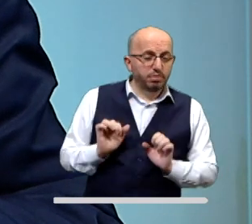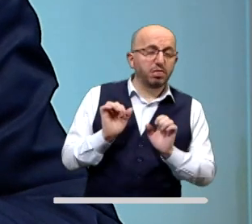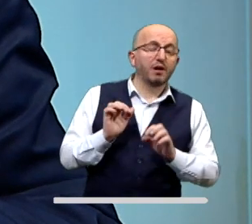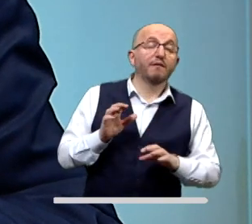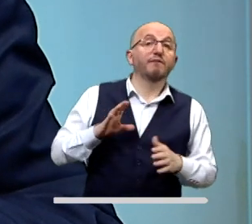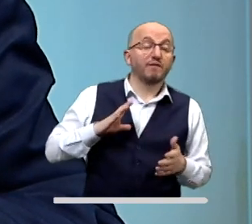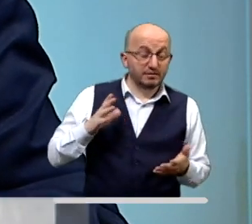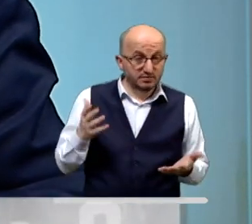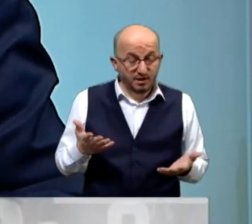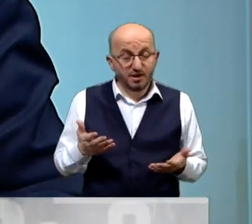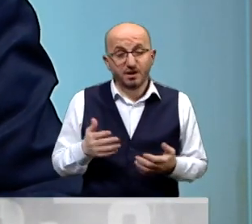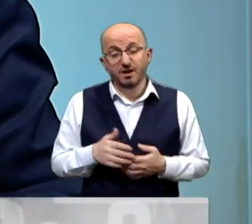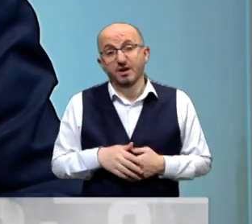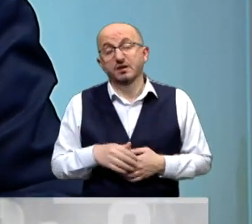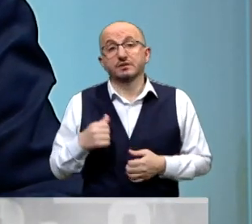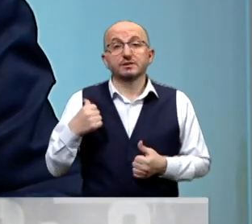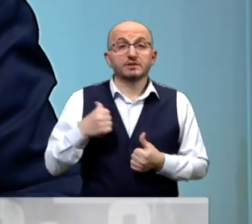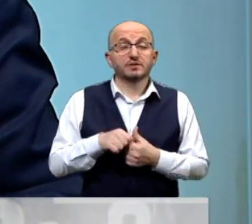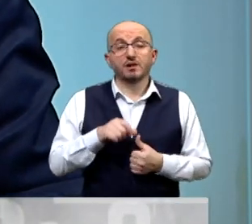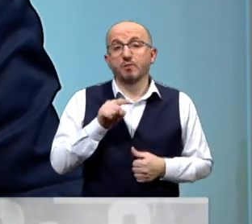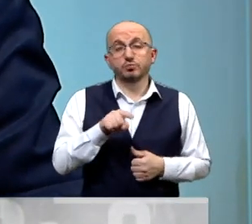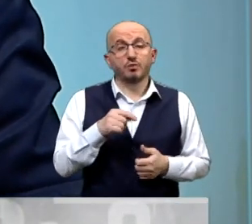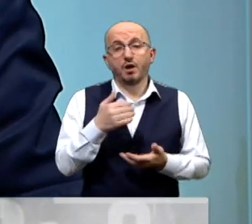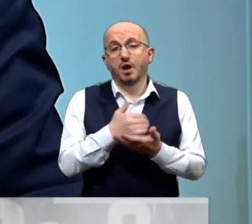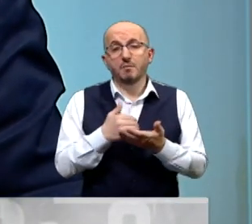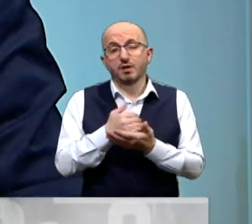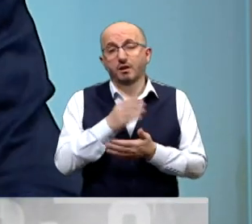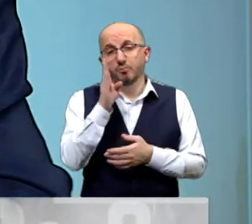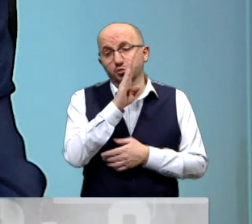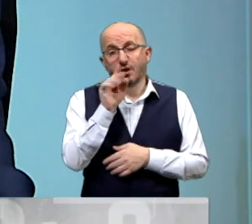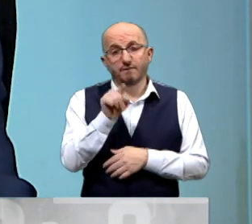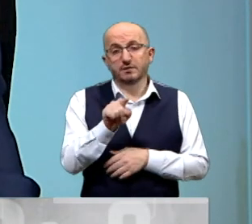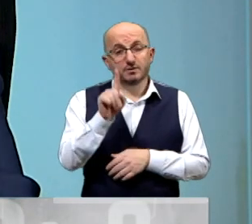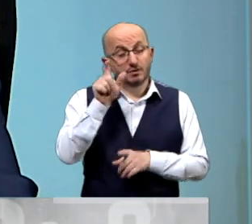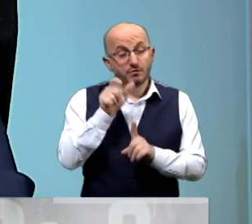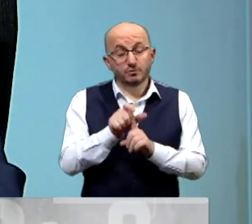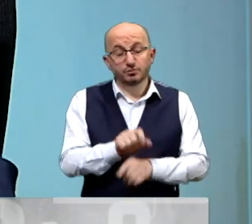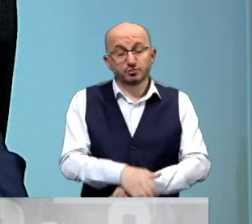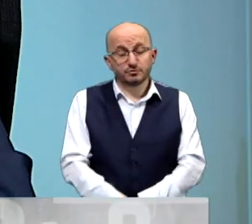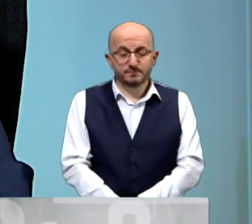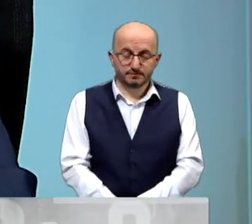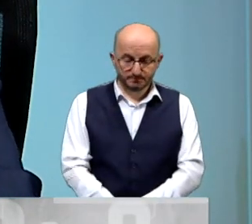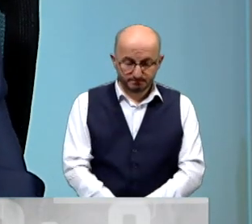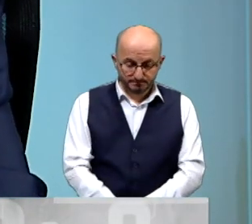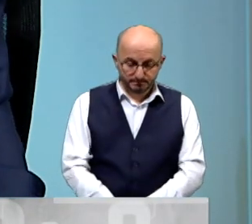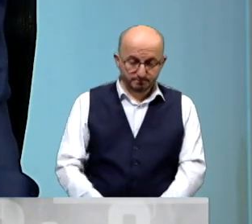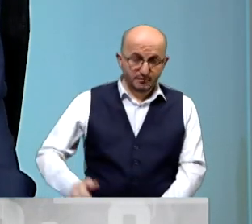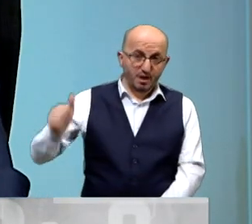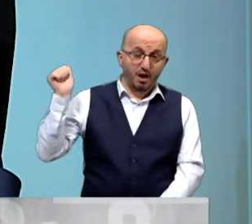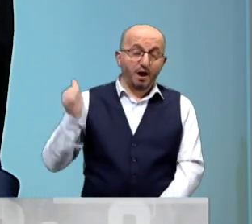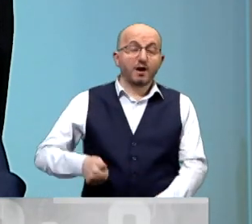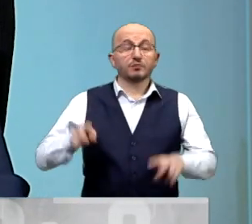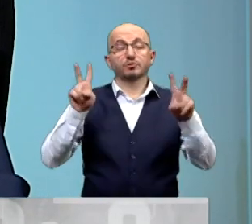hıyanet etmek varsa yine bu amelde münafıktır Allah korusun Allah korusun şimdi her konuda örneğimiz